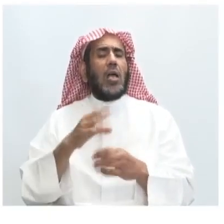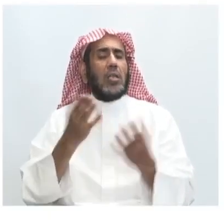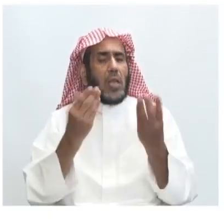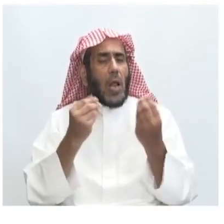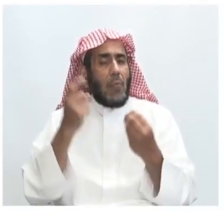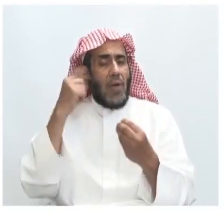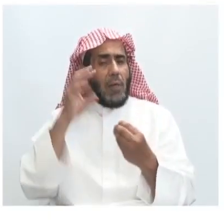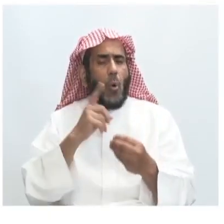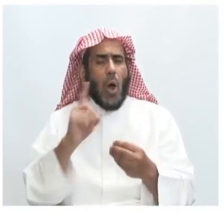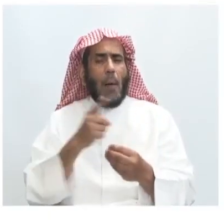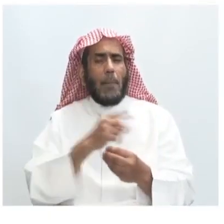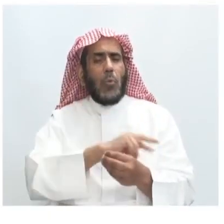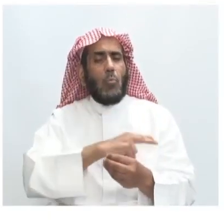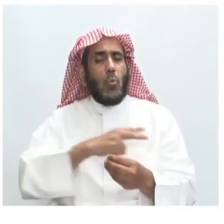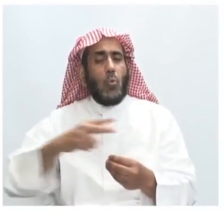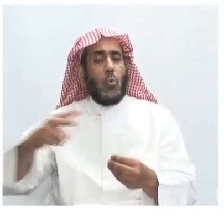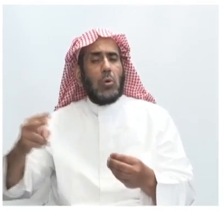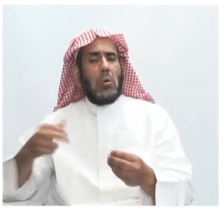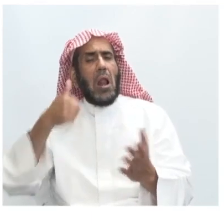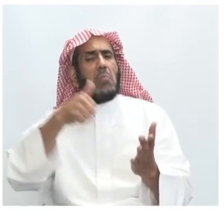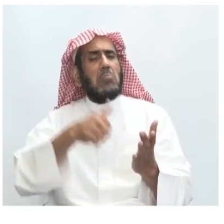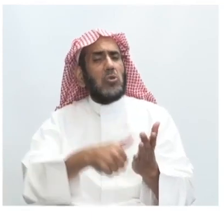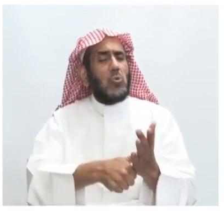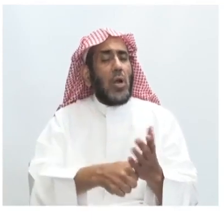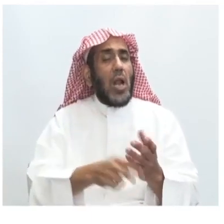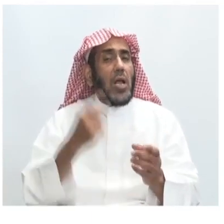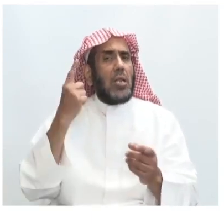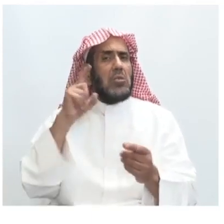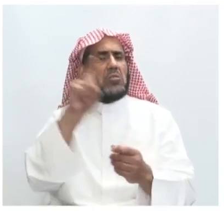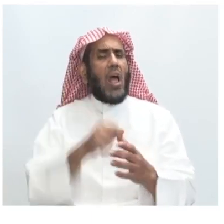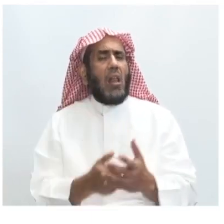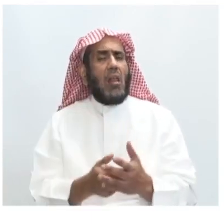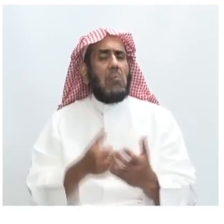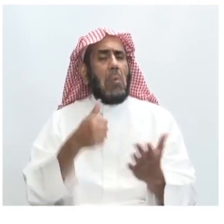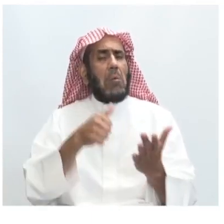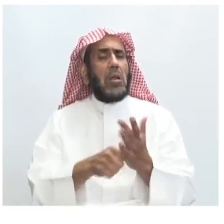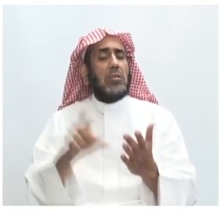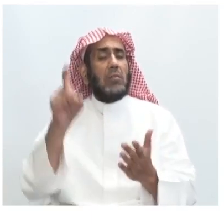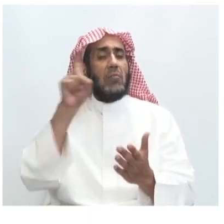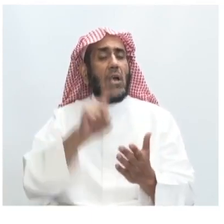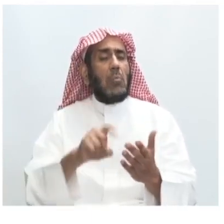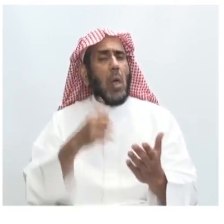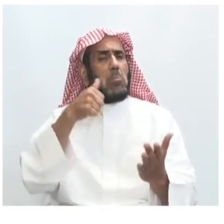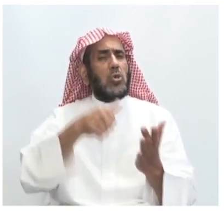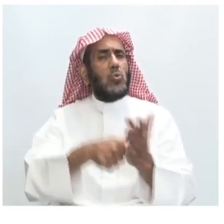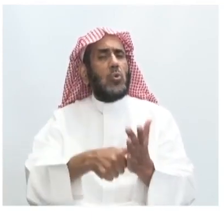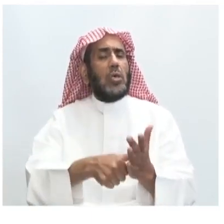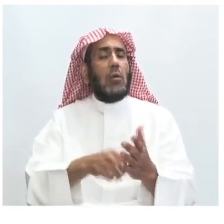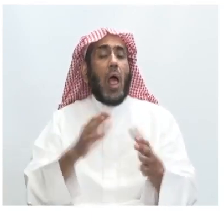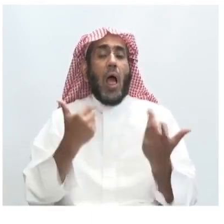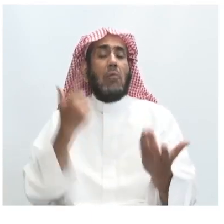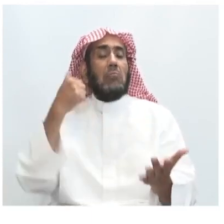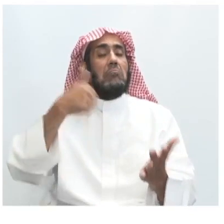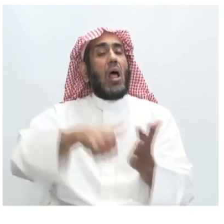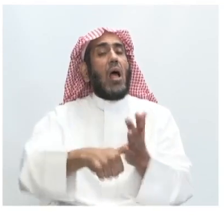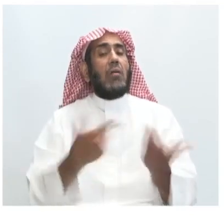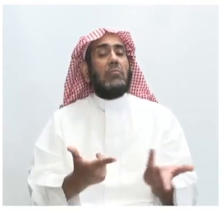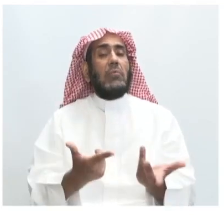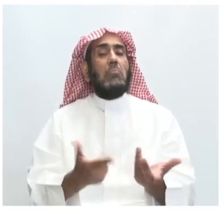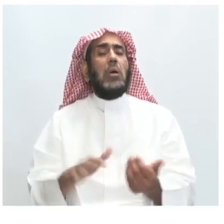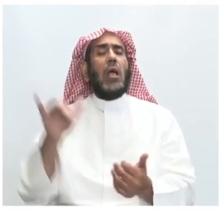فهم امر من الامور المجهوله لدى السائل بمعنى انه لا ياتي الاستفهام الا لامر مجهول انا لا اعرف من